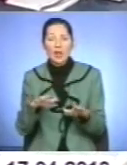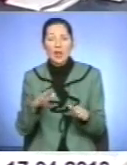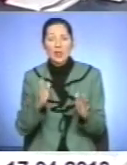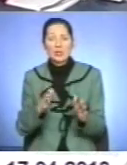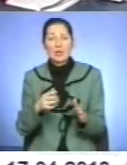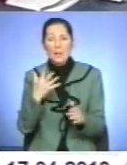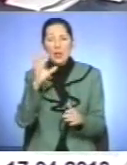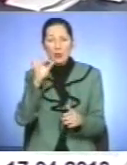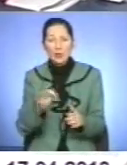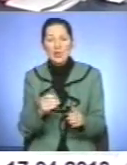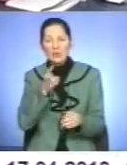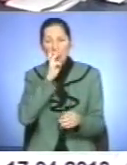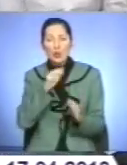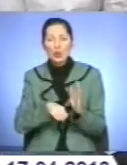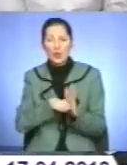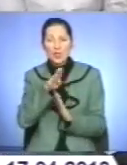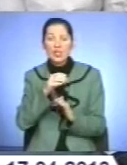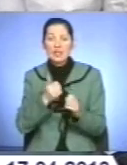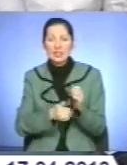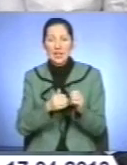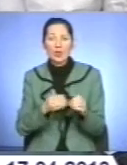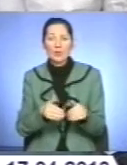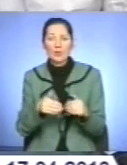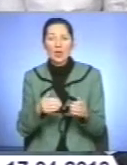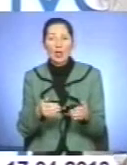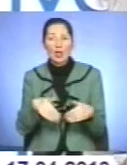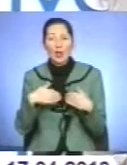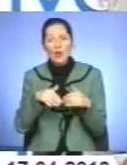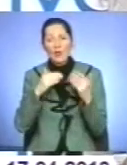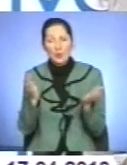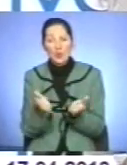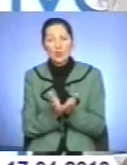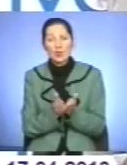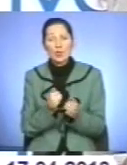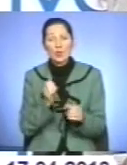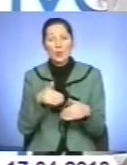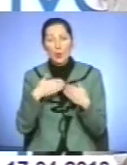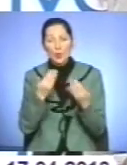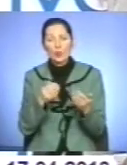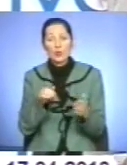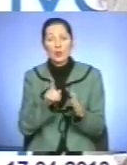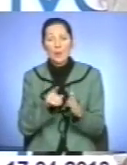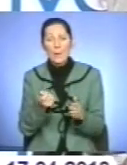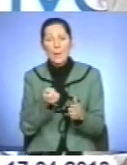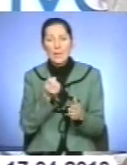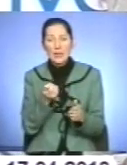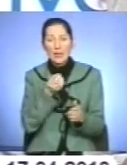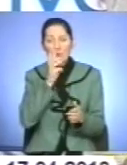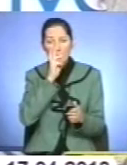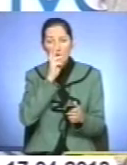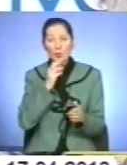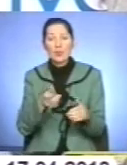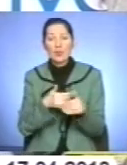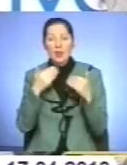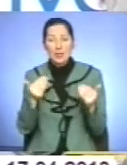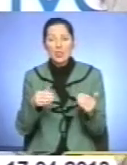вище середньої. Здебільшого роботодавці пропонують мінімальну. Найбільше вакансій надійшло від роботодавців для продавців, водіїв,